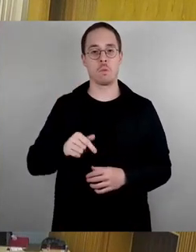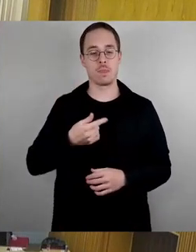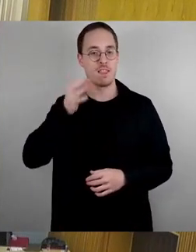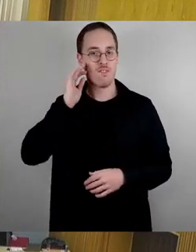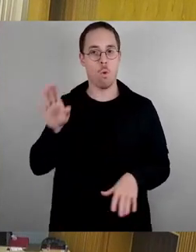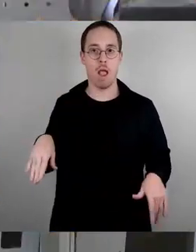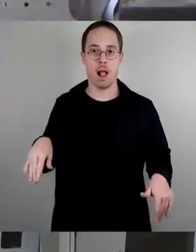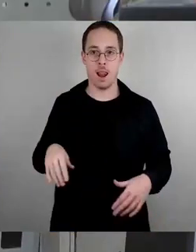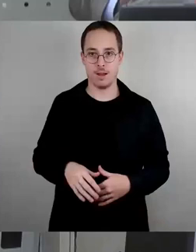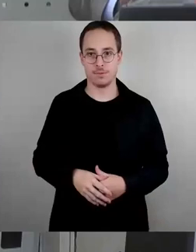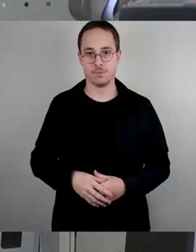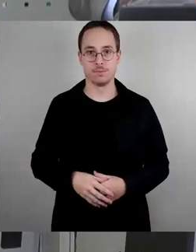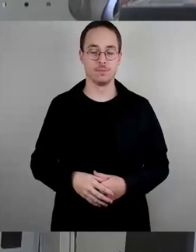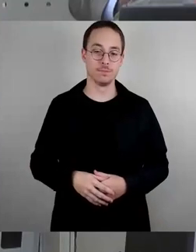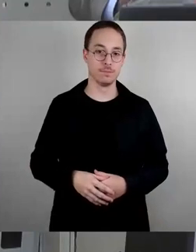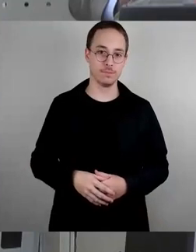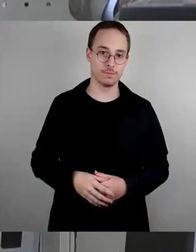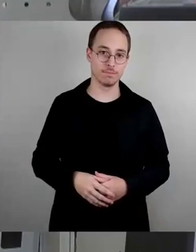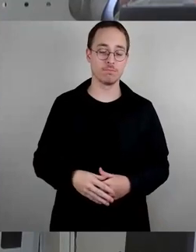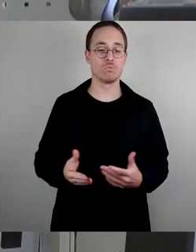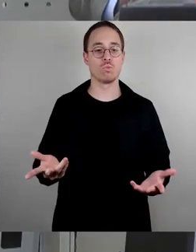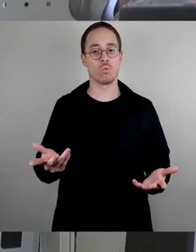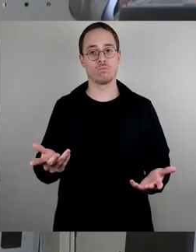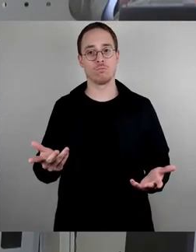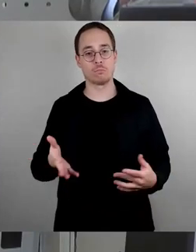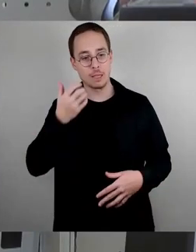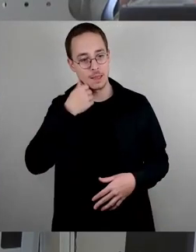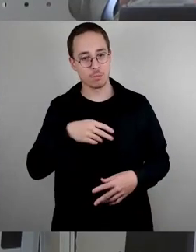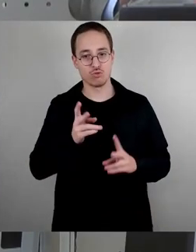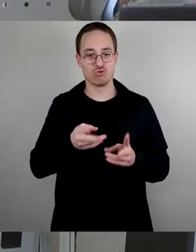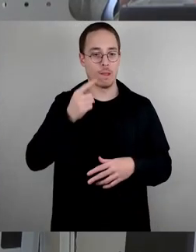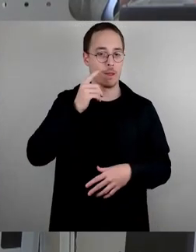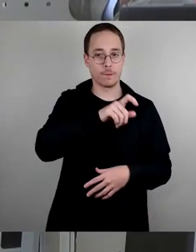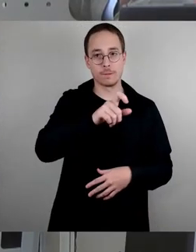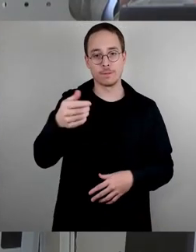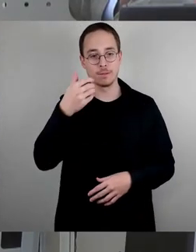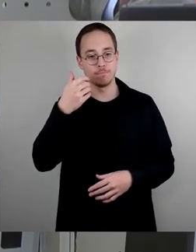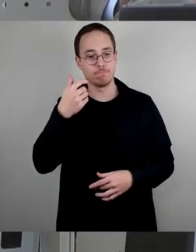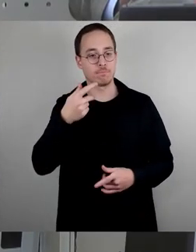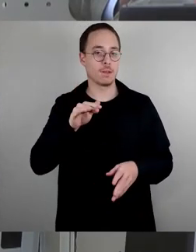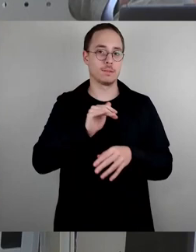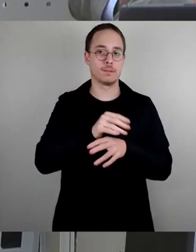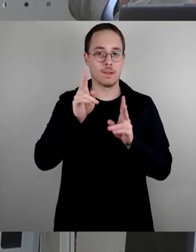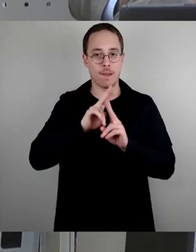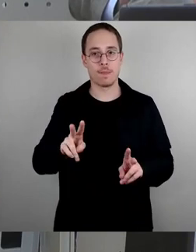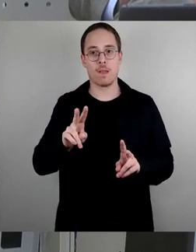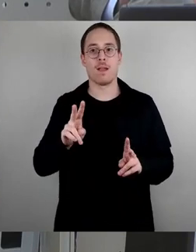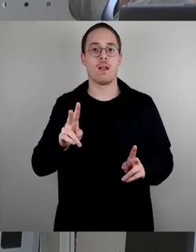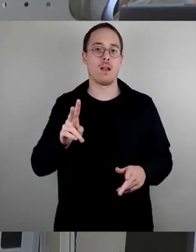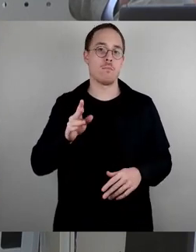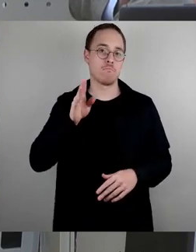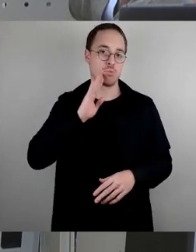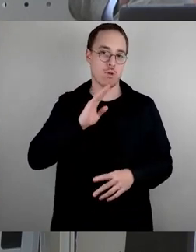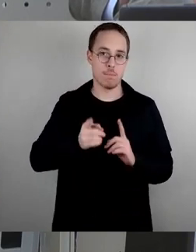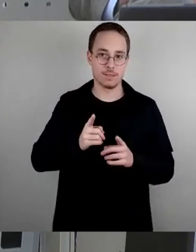Sehr geehrter Herr Bürgermeister, liebe Stadträte, liebe Stadträte, eins steht zu befürchten, dass das